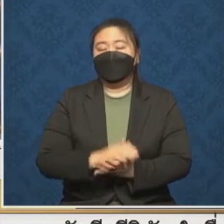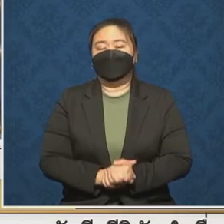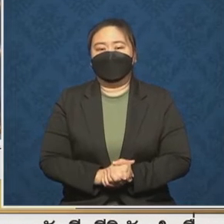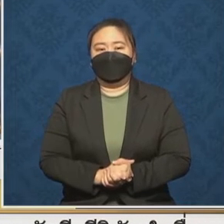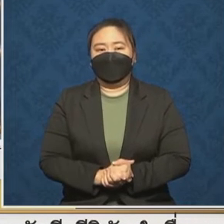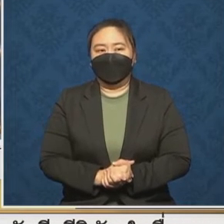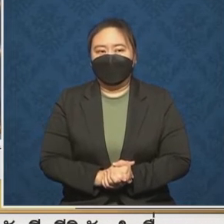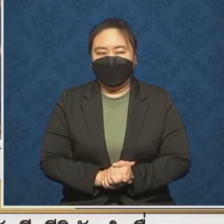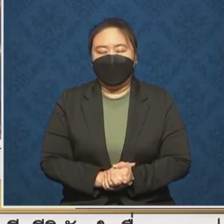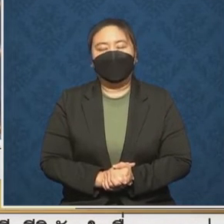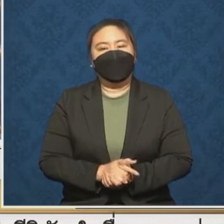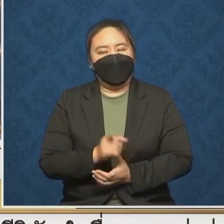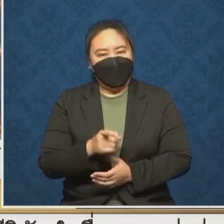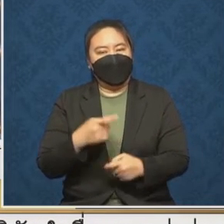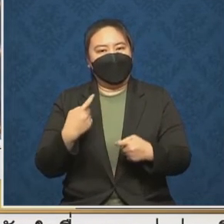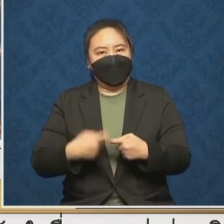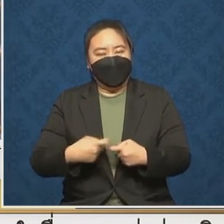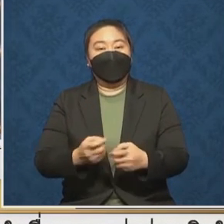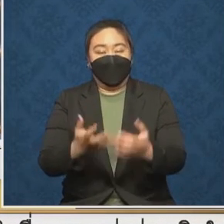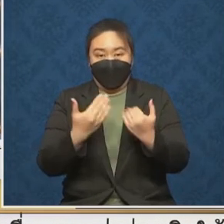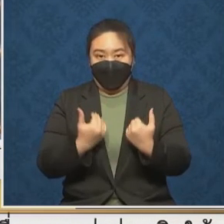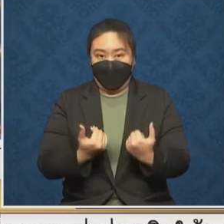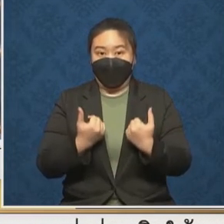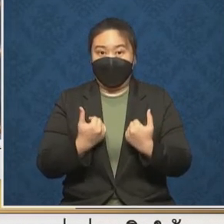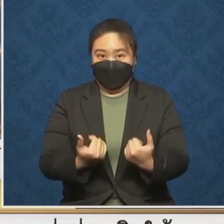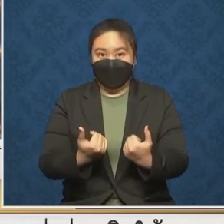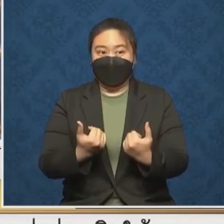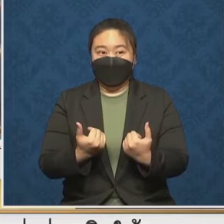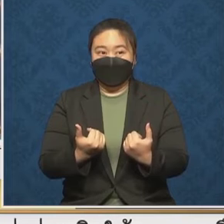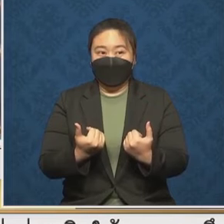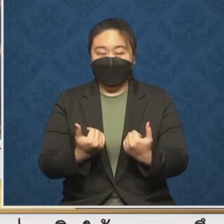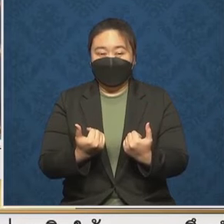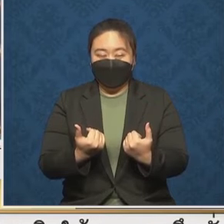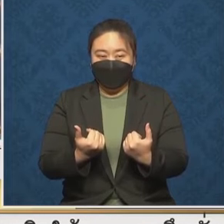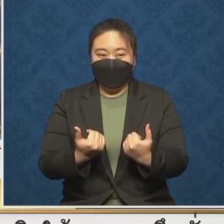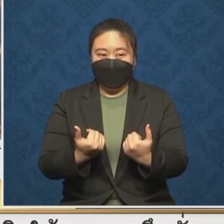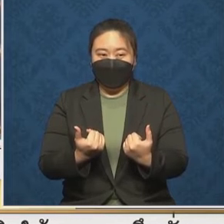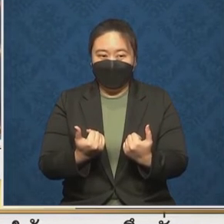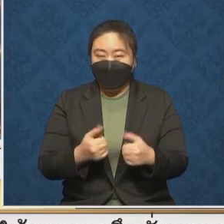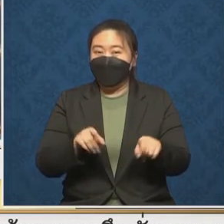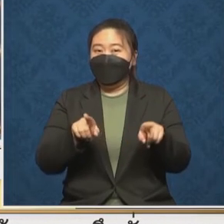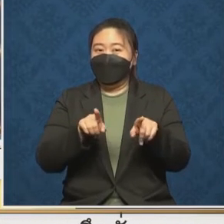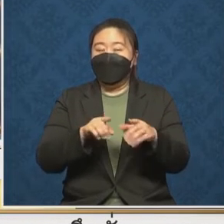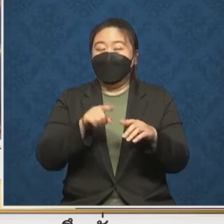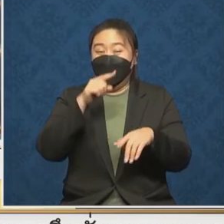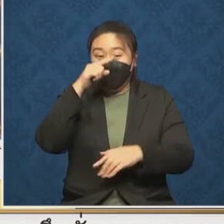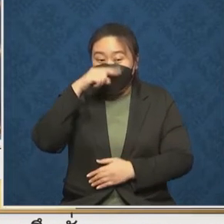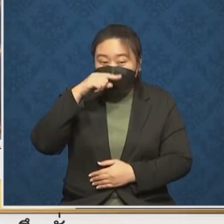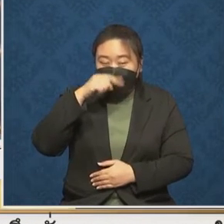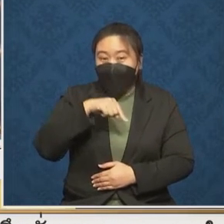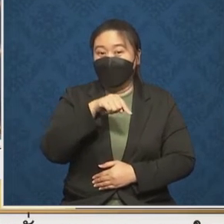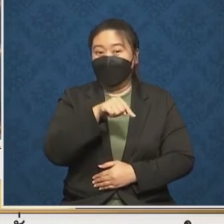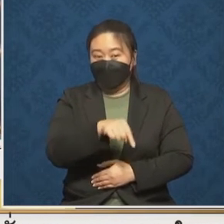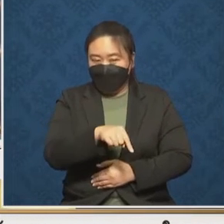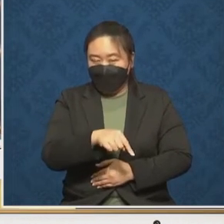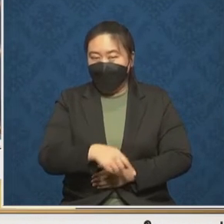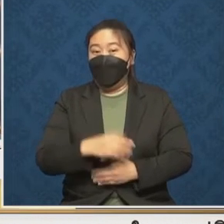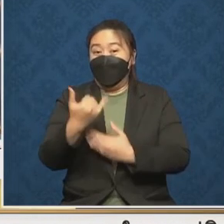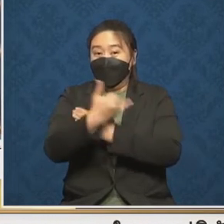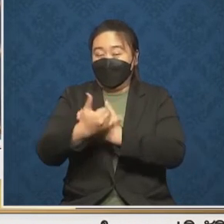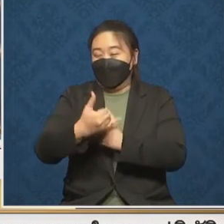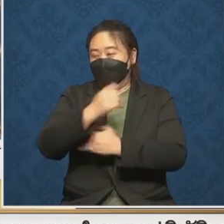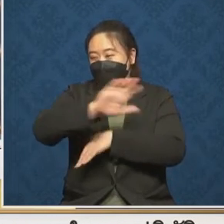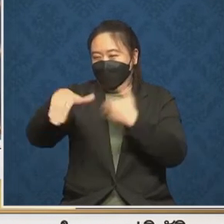ท้าถ่ายมากวันนี้ดัชนีการคอรับชั่นของเราจาก 180 ประเทศ